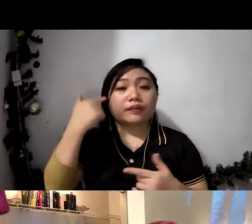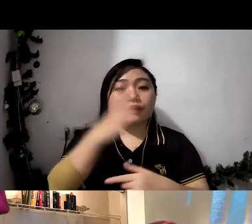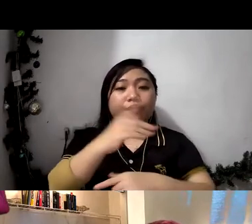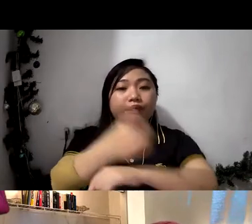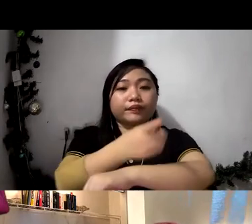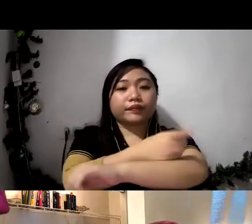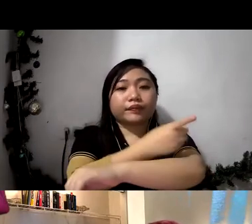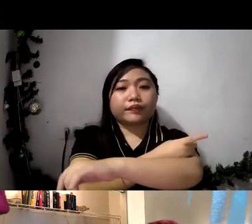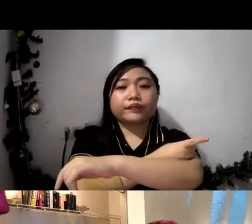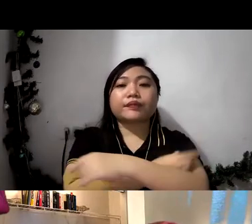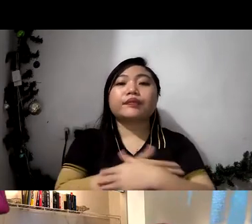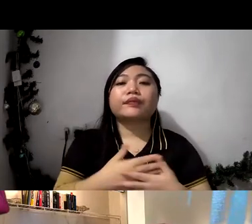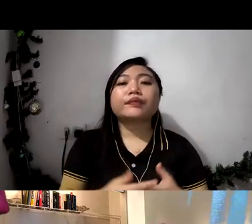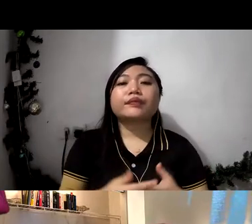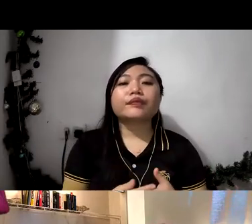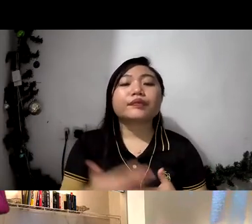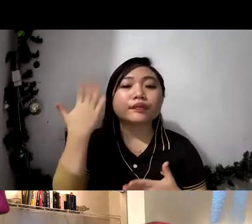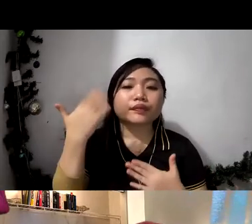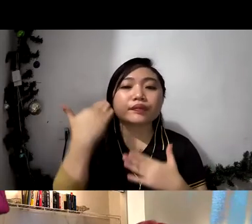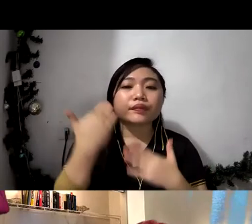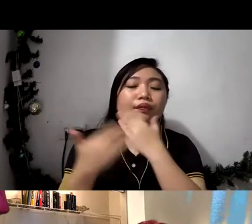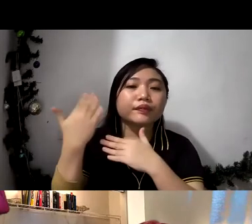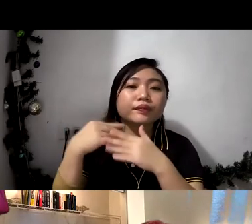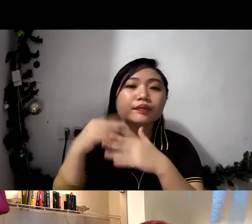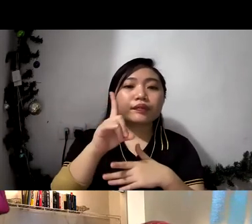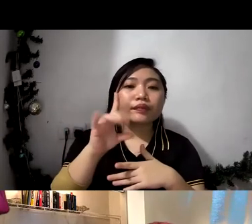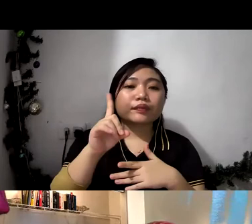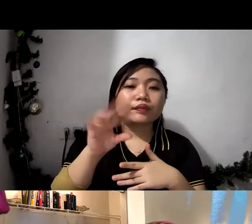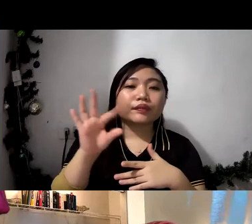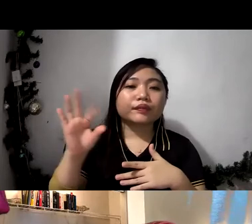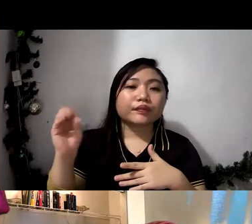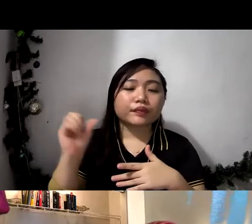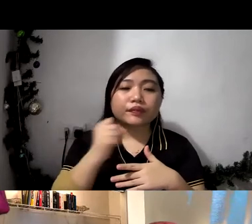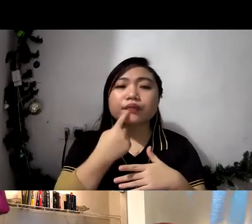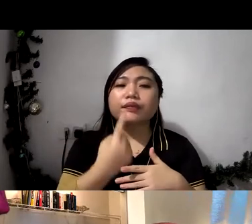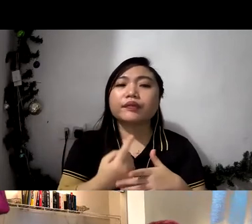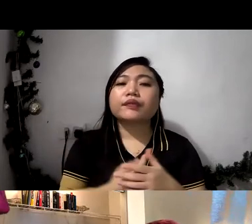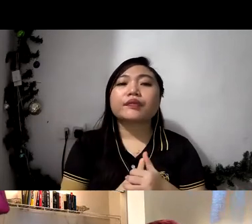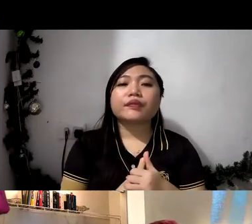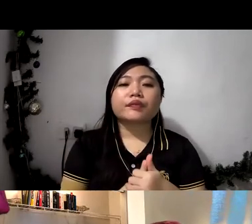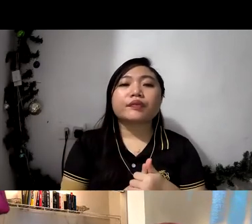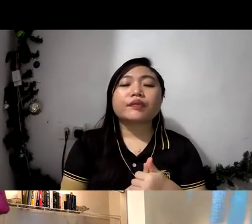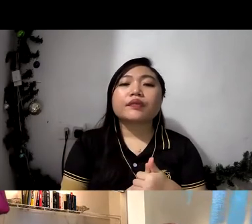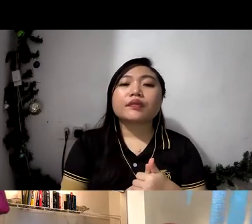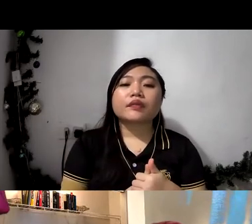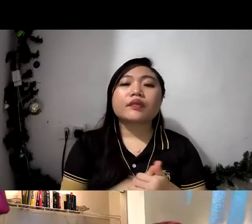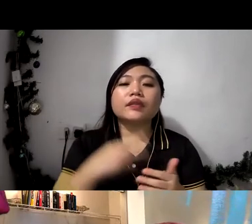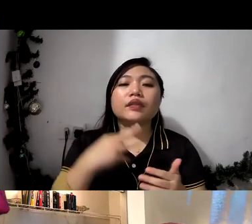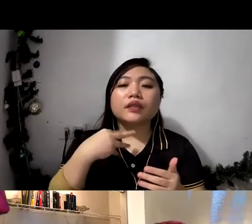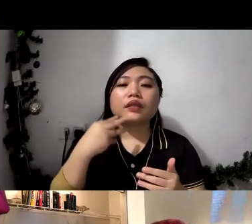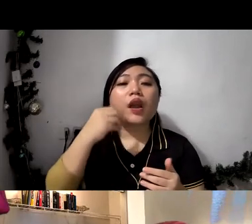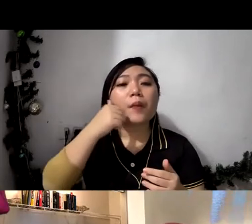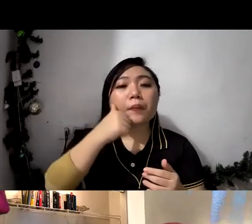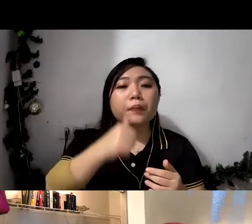atin, no, nung Beijing Platform for Action pa, 1990s pa, sinasabi niya, no, malinaw to, no, women and